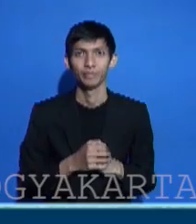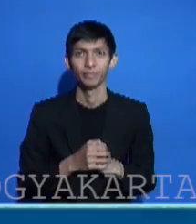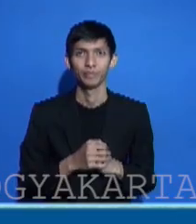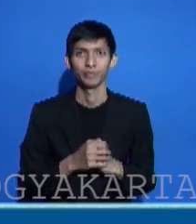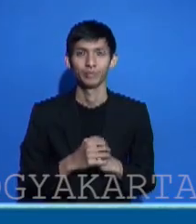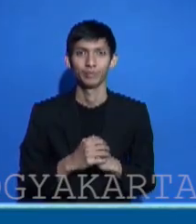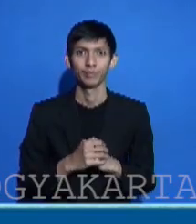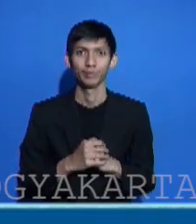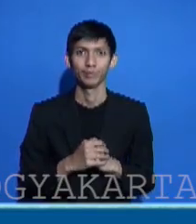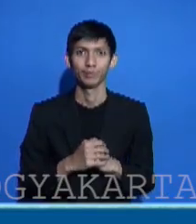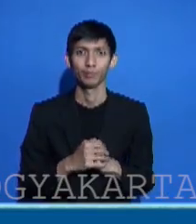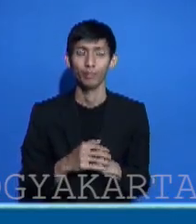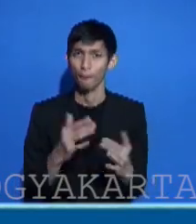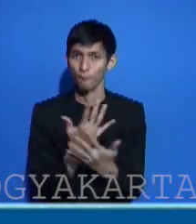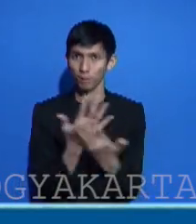minongko